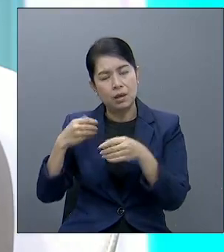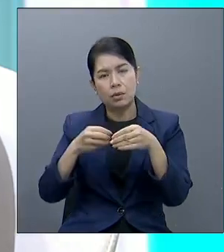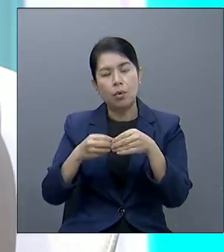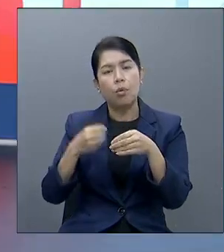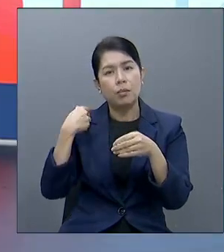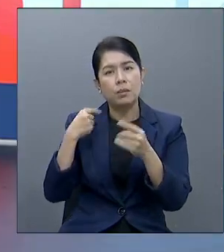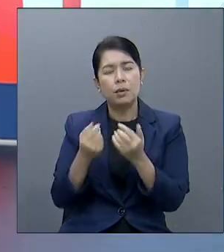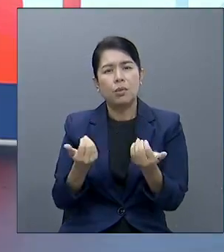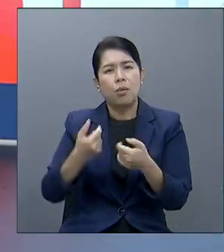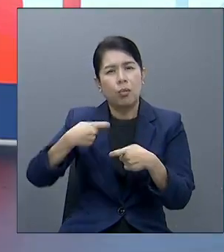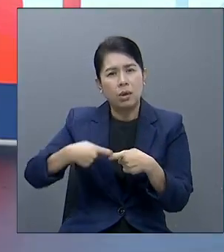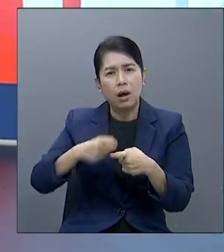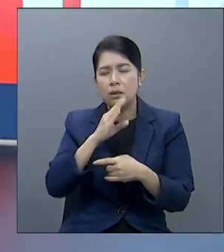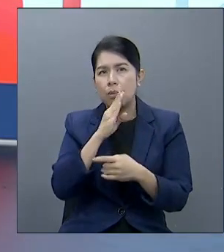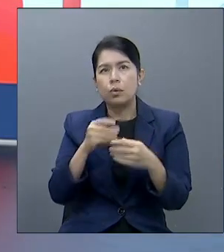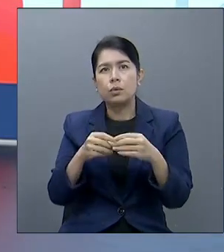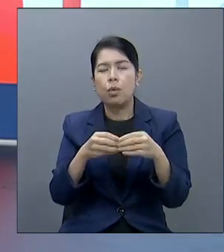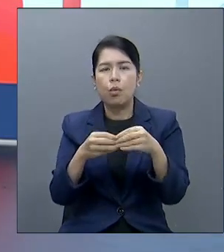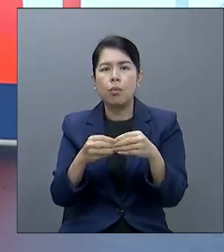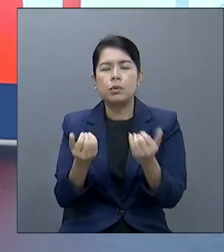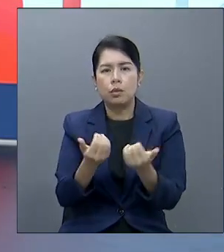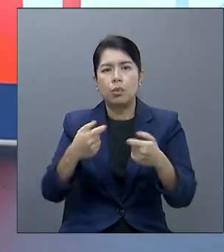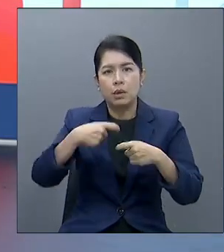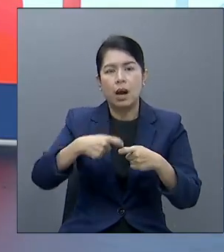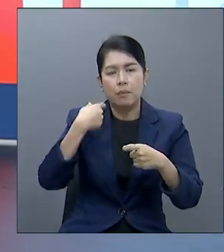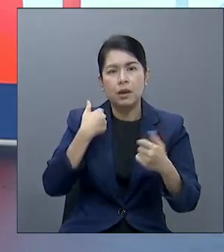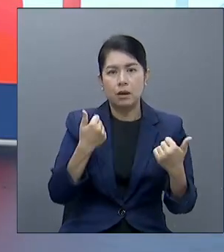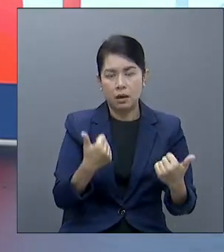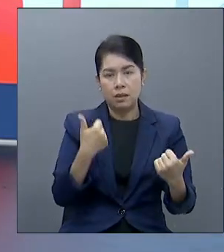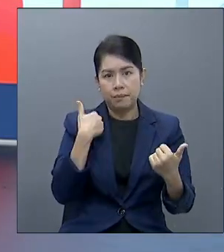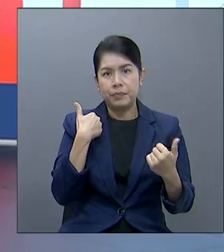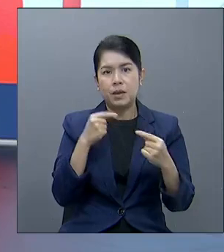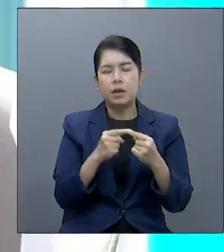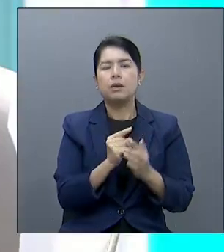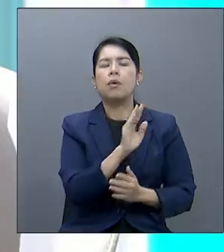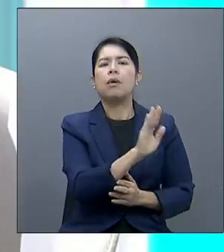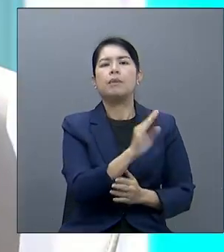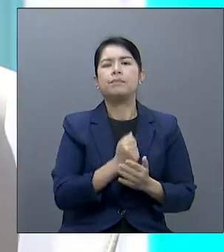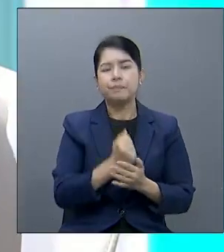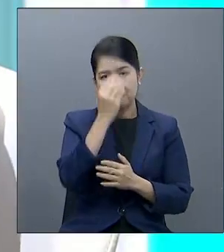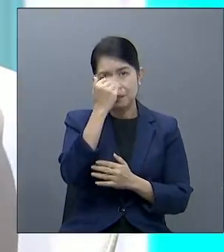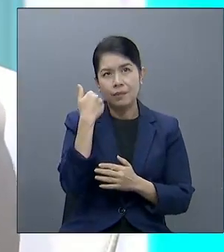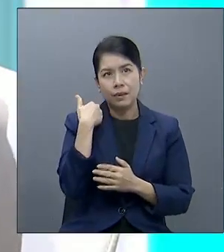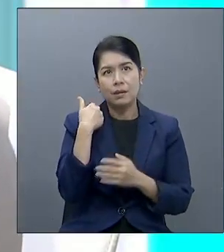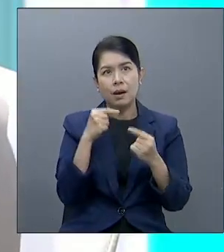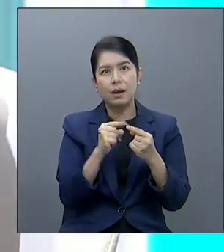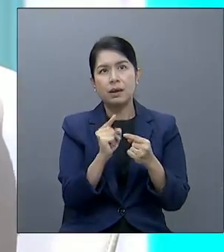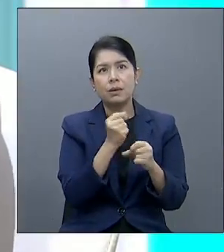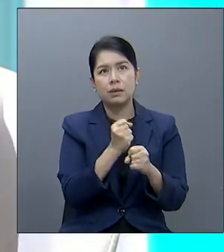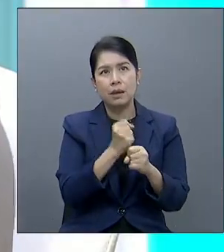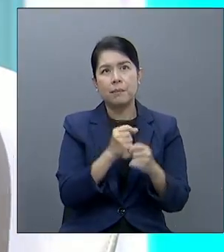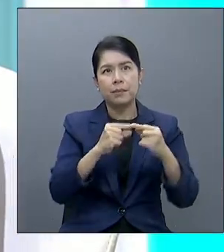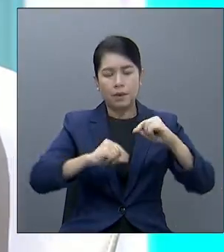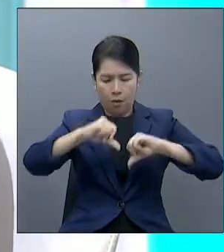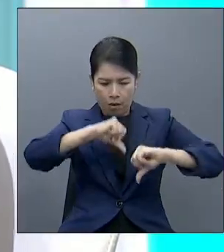ทธิประโยชน์ล่ะคนที่มีบุตรยากอยู่ในสิทธิประโยชน์ซึ่งตอนนี้เรามีการนำร่องที่เขตสุขภาพที่10อะค่ ะ เขาจะมีการให้ทำเด็กหลอดแก้วให้ฟรี